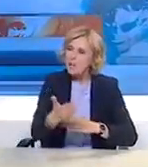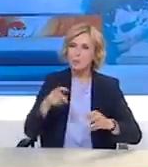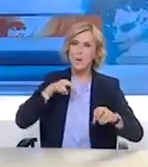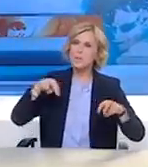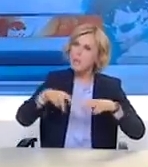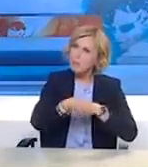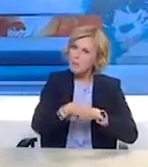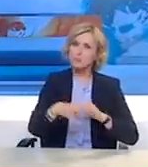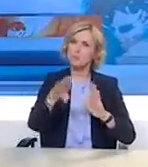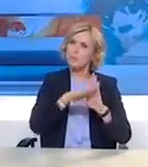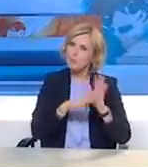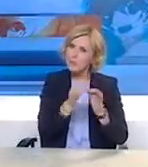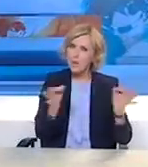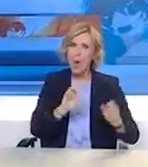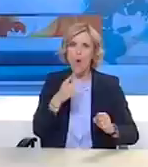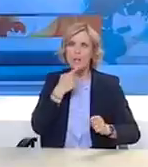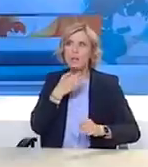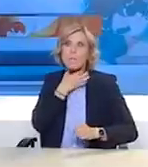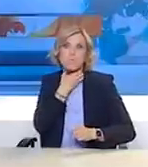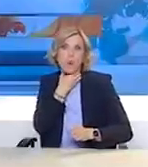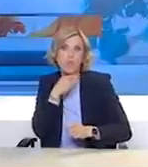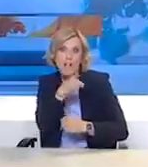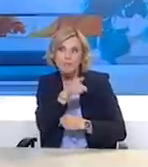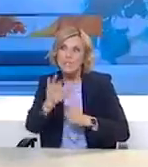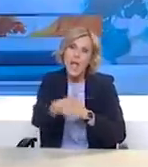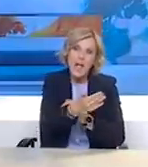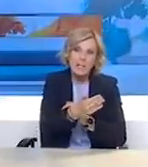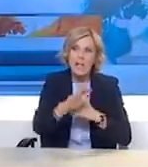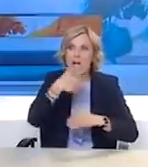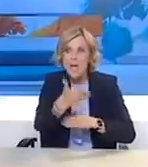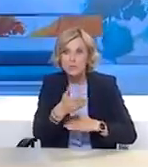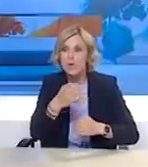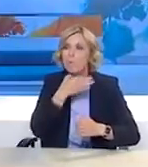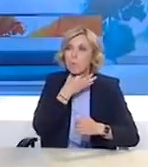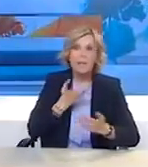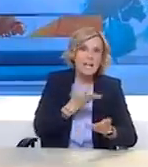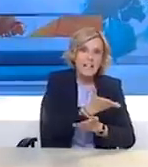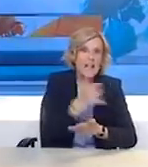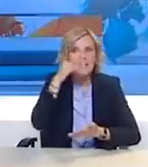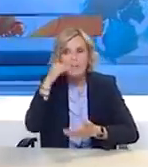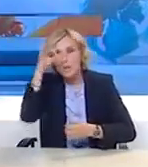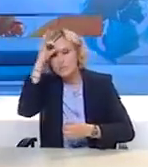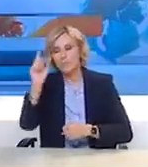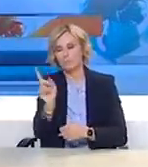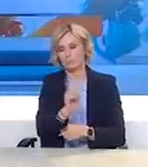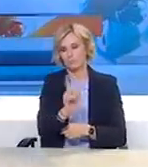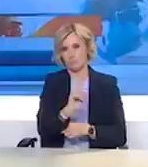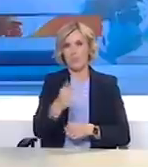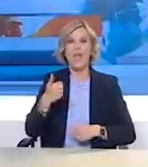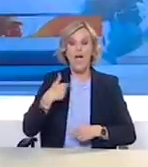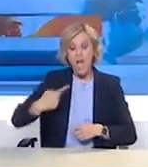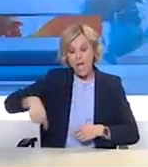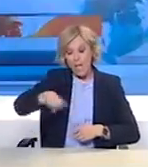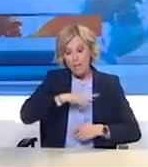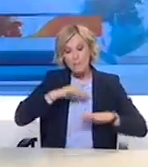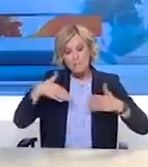με τους κανόνες, τηρώντας τις αποστάσεις. Όσο παραμένουμε σε μια καλή επιδημιολογική κατάσταση, από εμάς εξαρτάται,